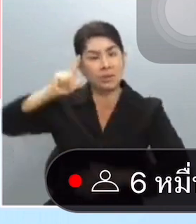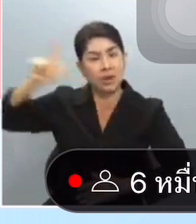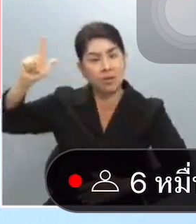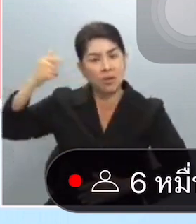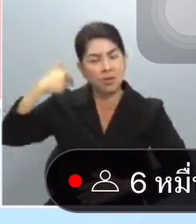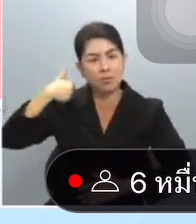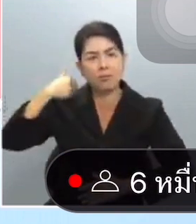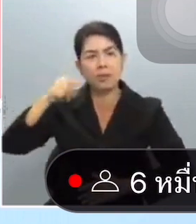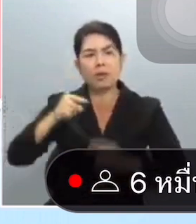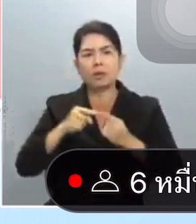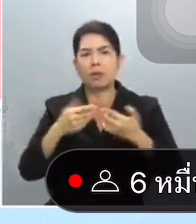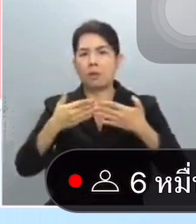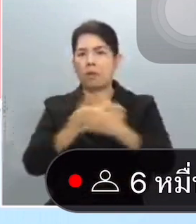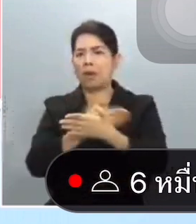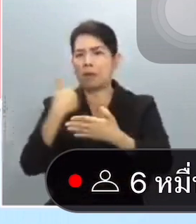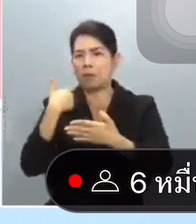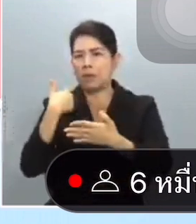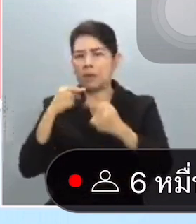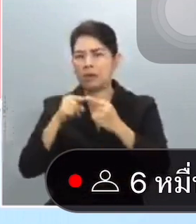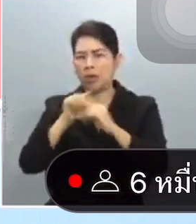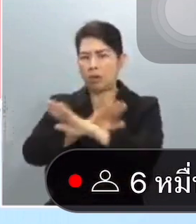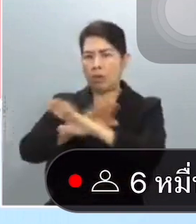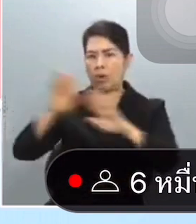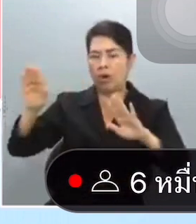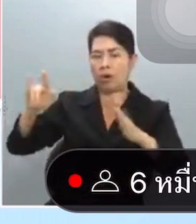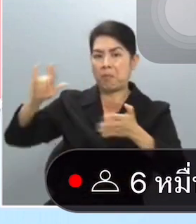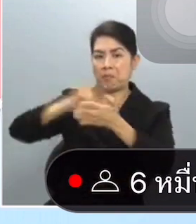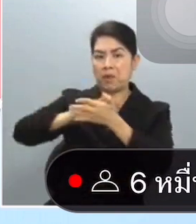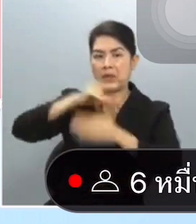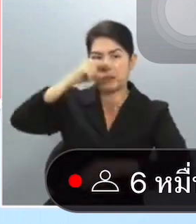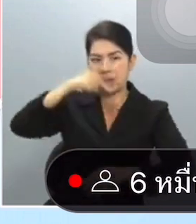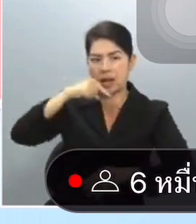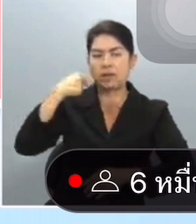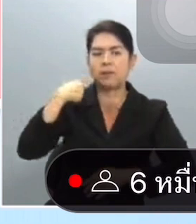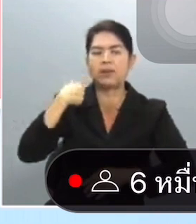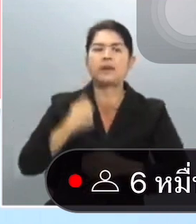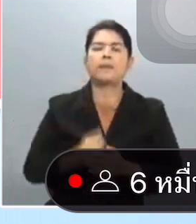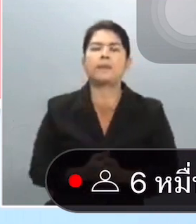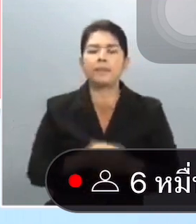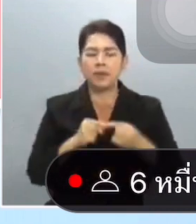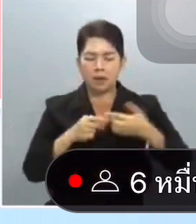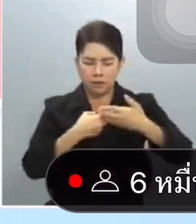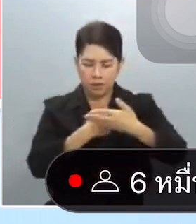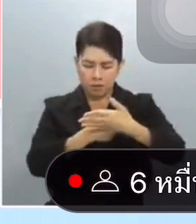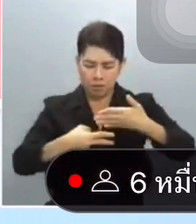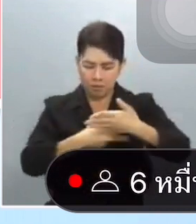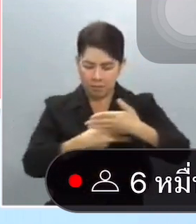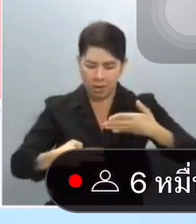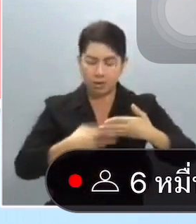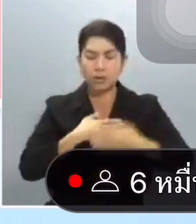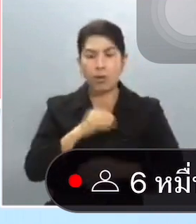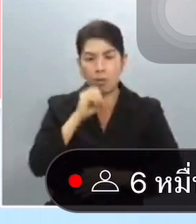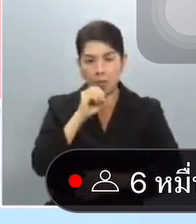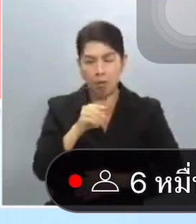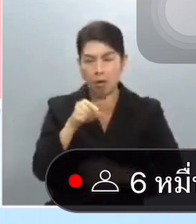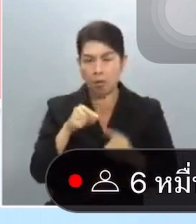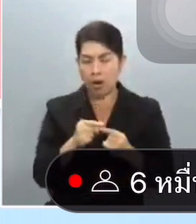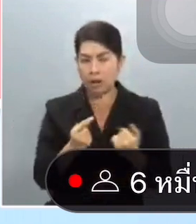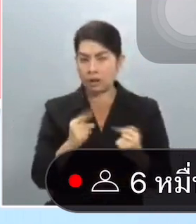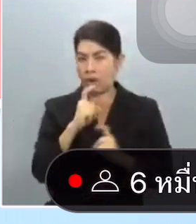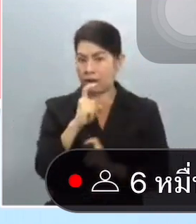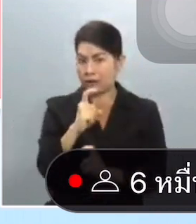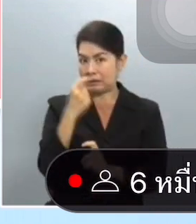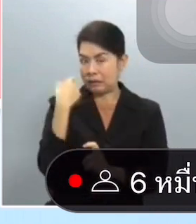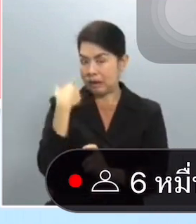สถานการณ์เปลี่ยนแล้วก็เขียนคอมเมนต์ใต้โพสต์ของตัวเองด้วยค่ะว่าสัญญาณอันตรายเกิน